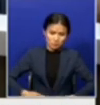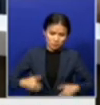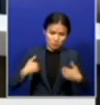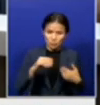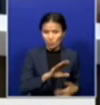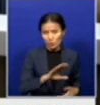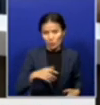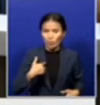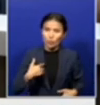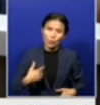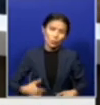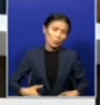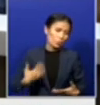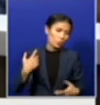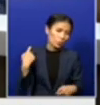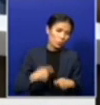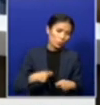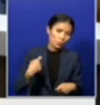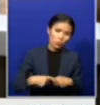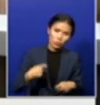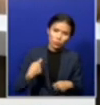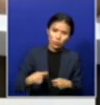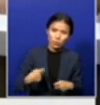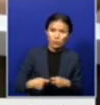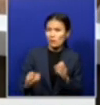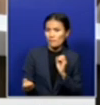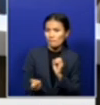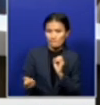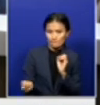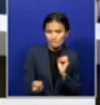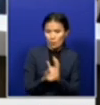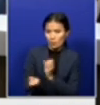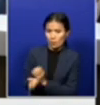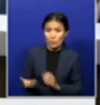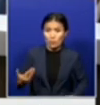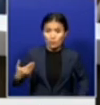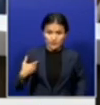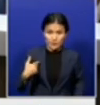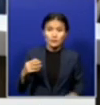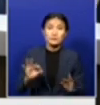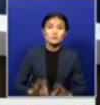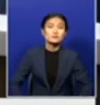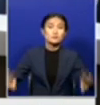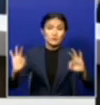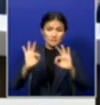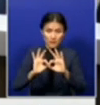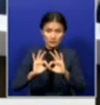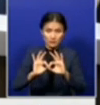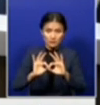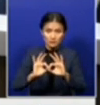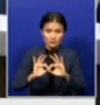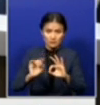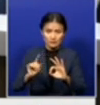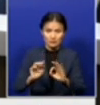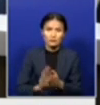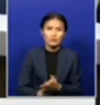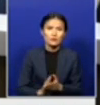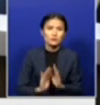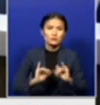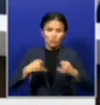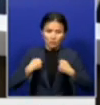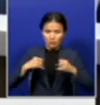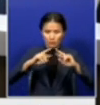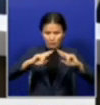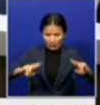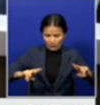าโดยเฉพาะผู้ที่ได้รับผลกระทบที่ต้องปิดการดำเนินกิจการจาก